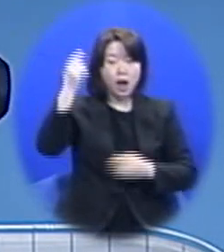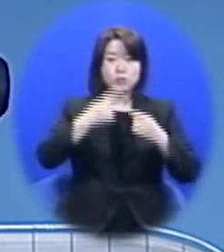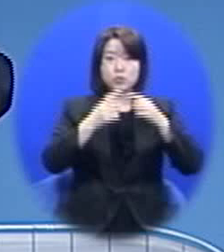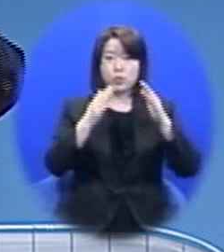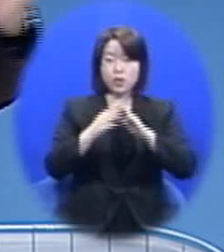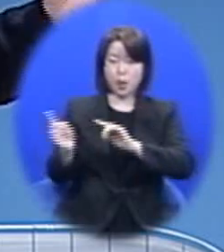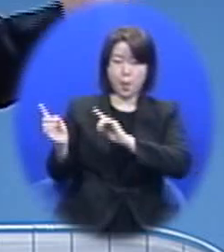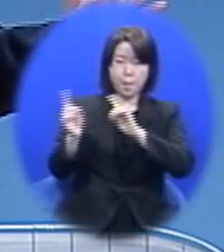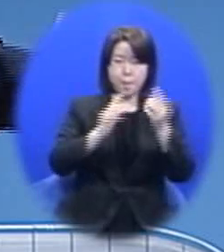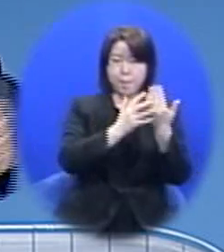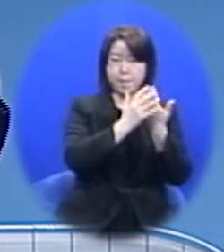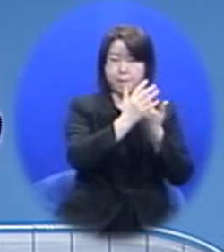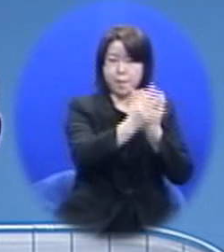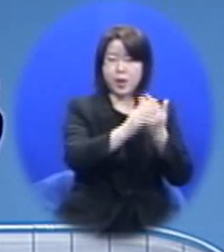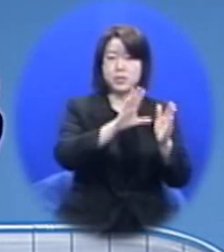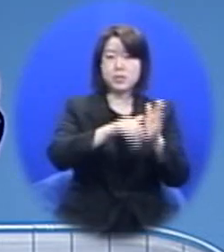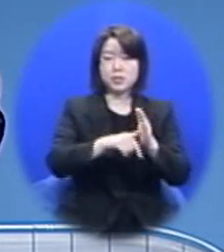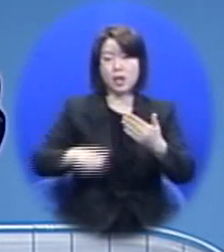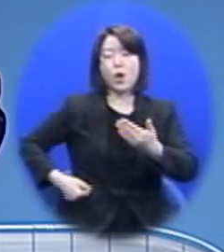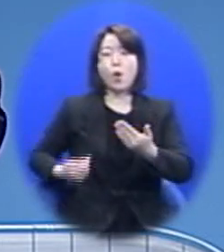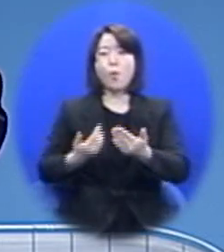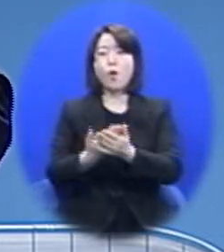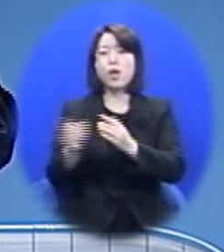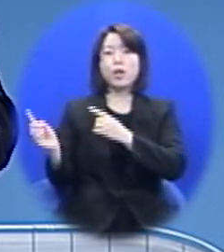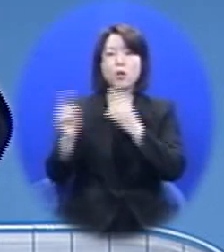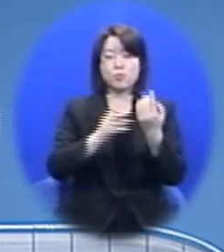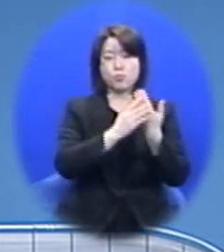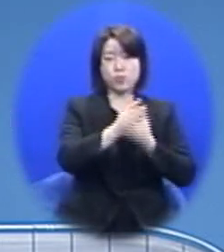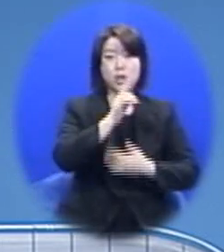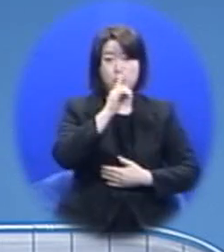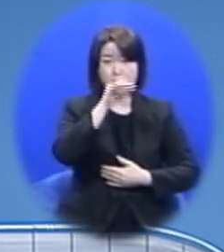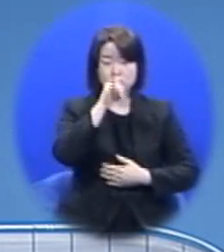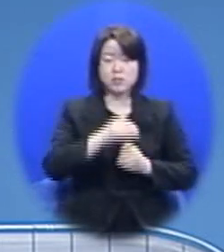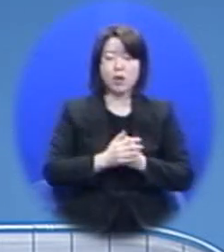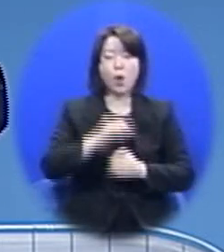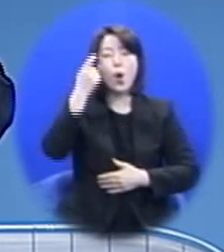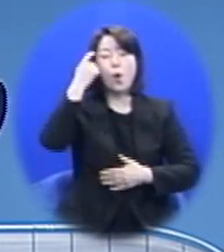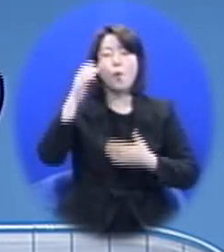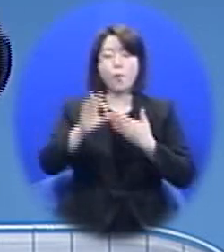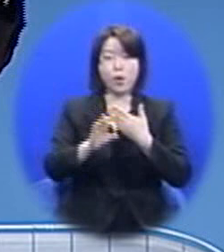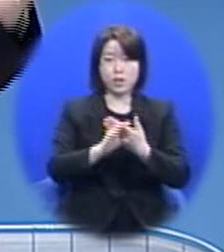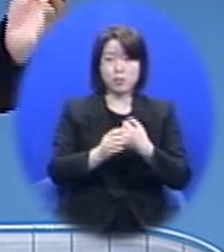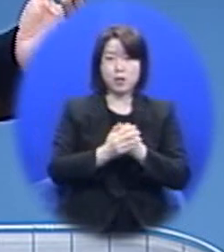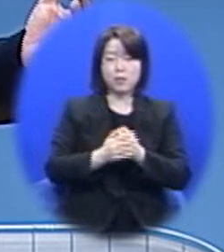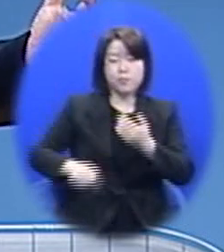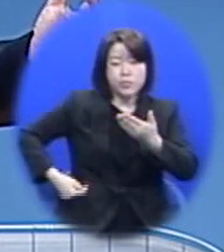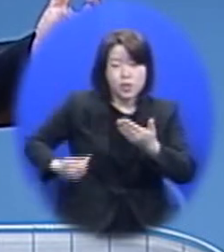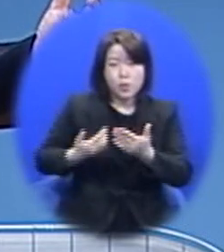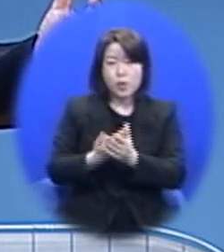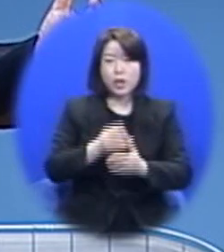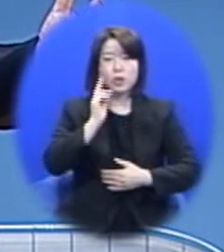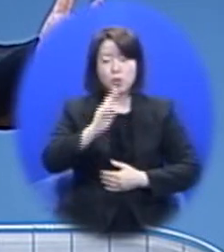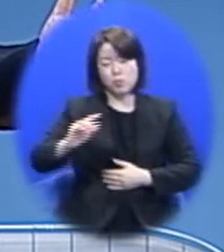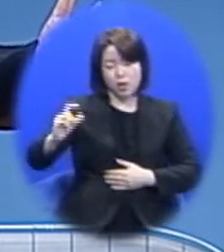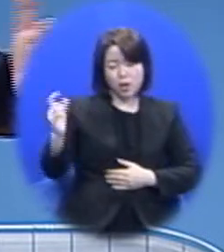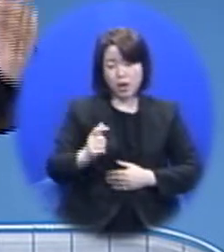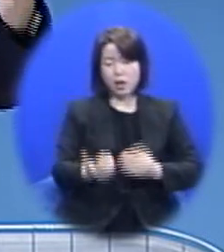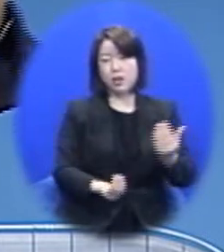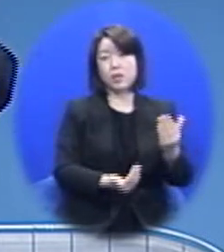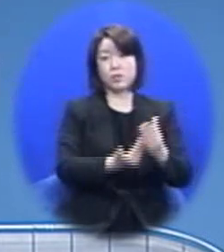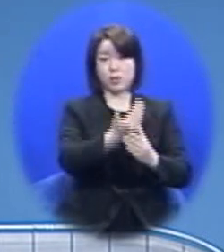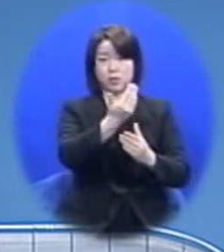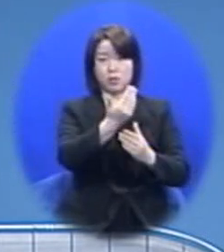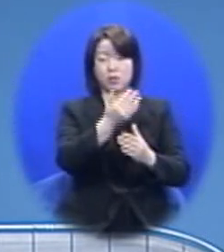그때를 회개 부흥이라고 그랬습니다. 왜 그러냐면 회개가 너무너무 강하게 일어나는데